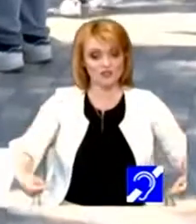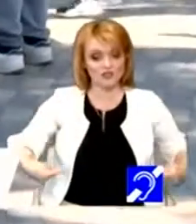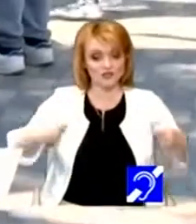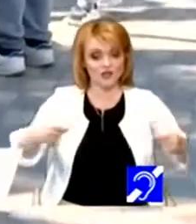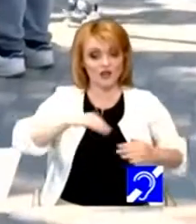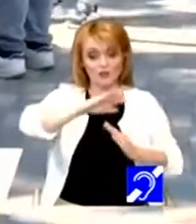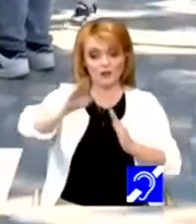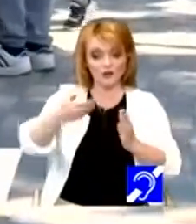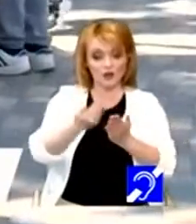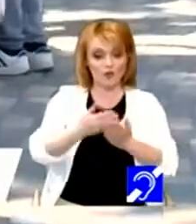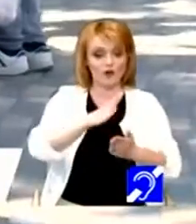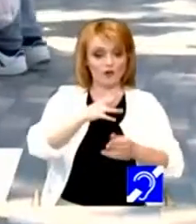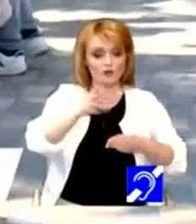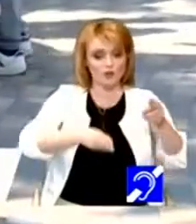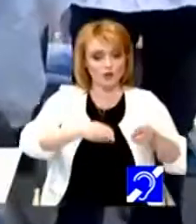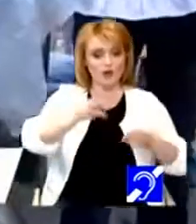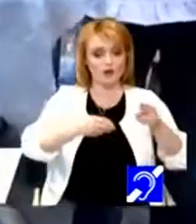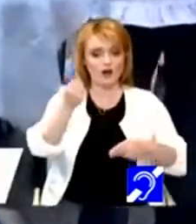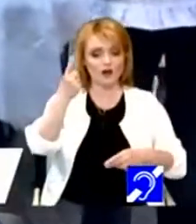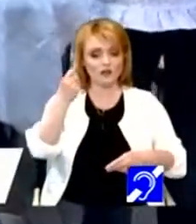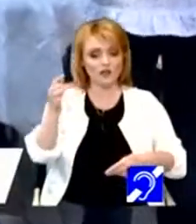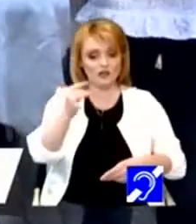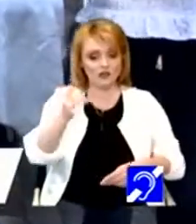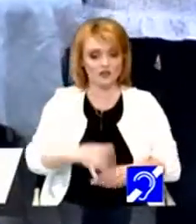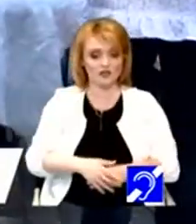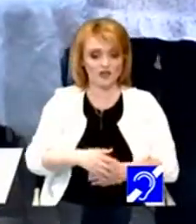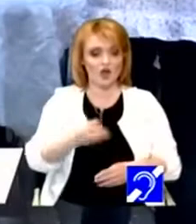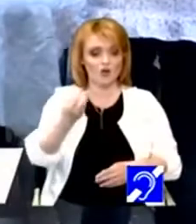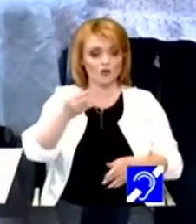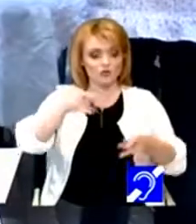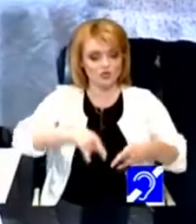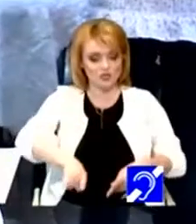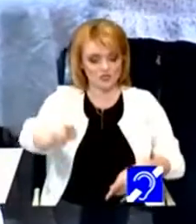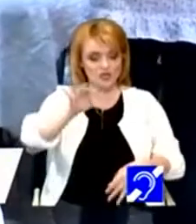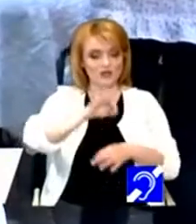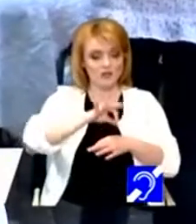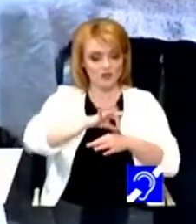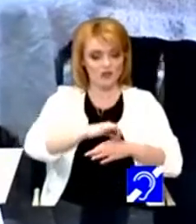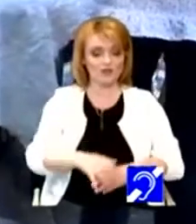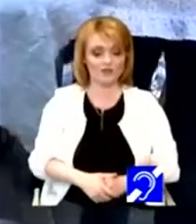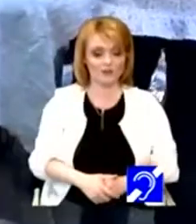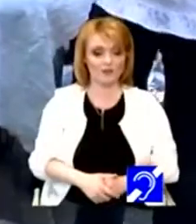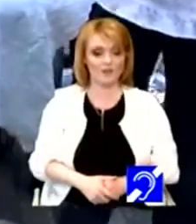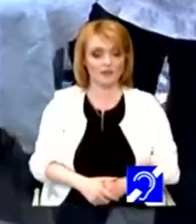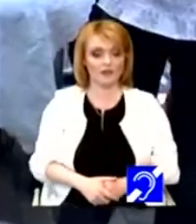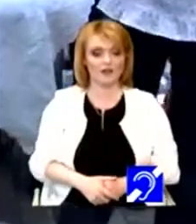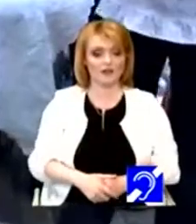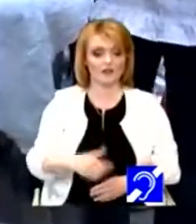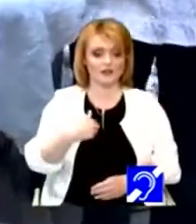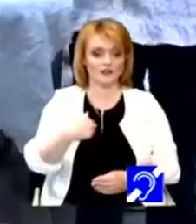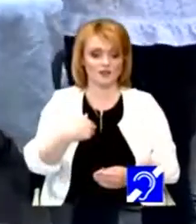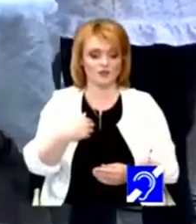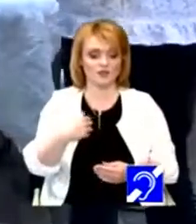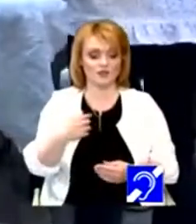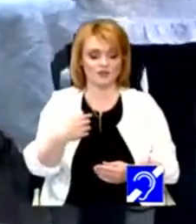Până acum a fost operat de 11 ori. Este bolnav de nascare, adică avem nevoie cu